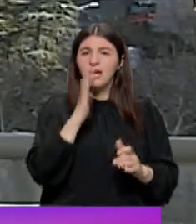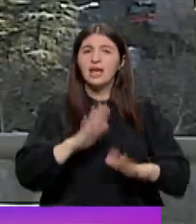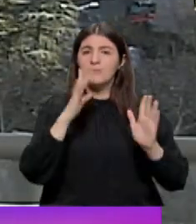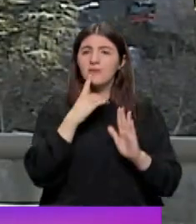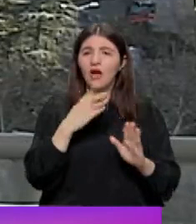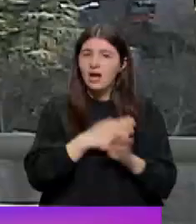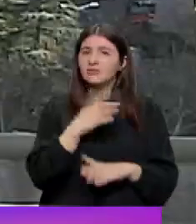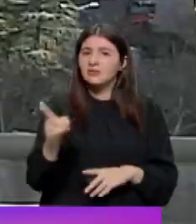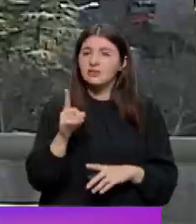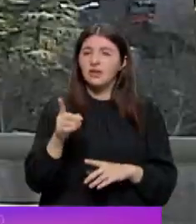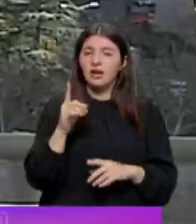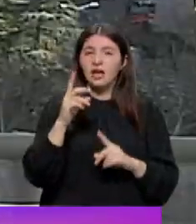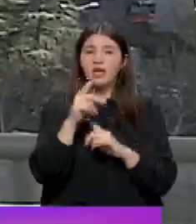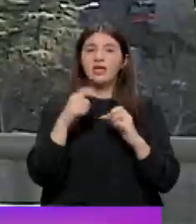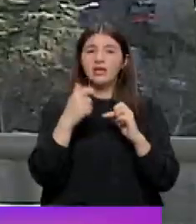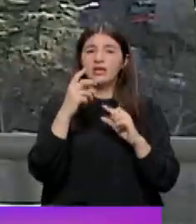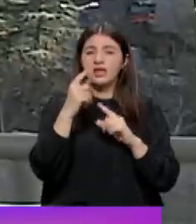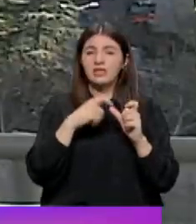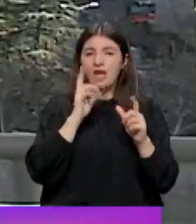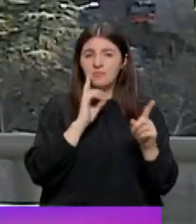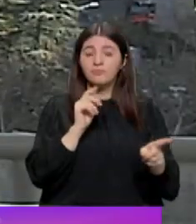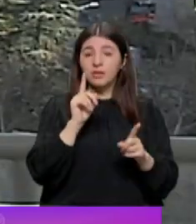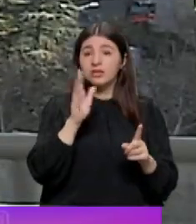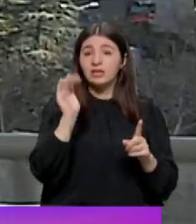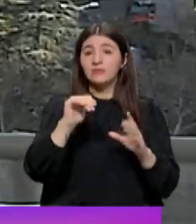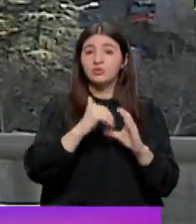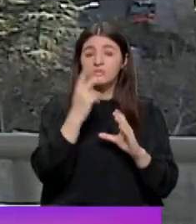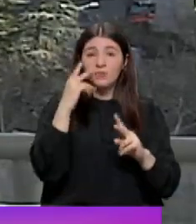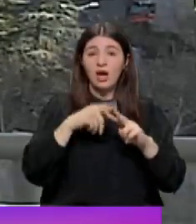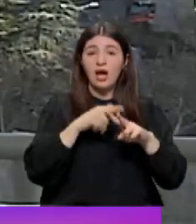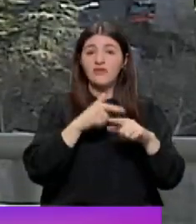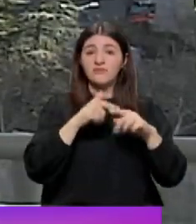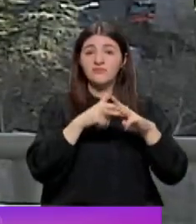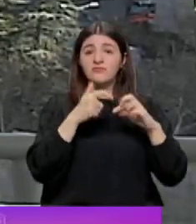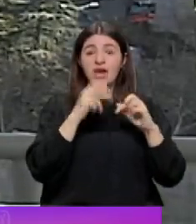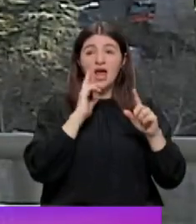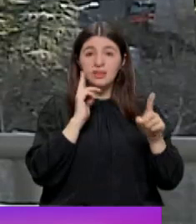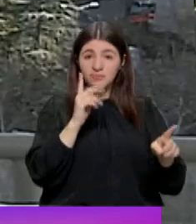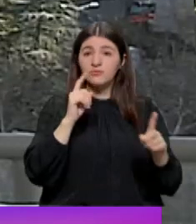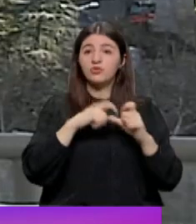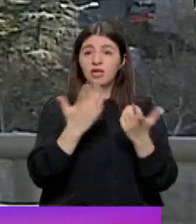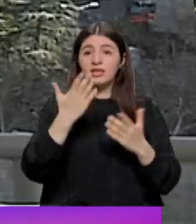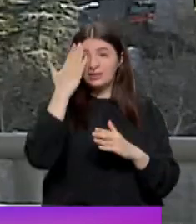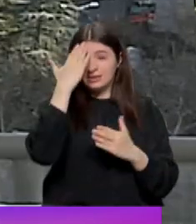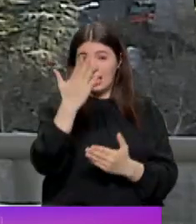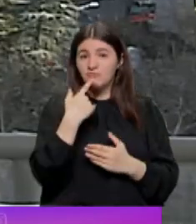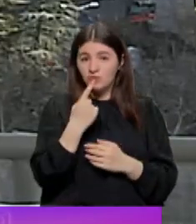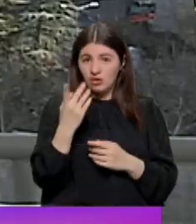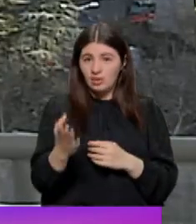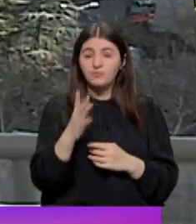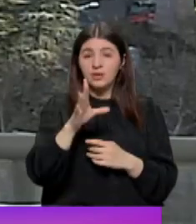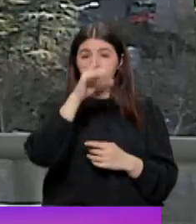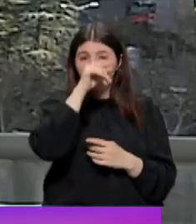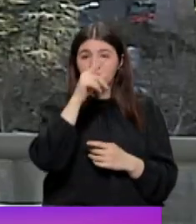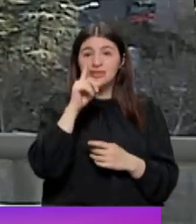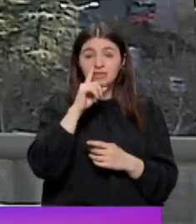diyor aslında İris Cibre. Gelen mesajlara baktığımızda Ayfer Hanım, Ayfer Fırat, günaydınlar, selamlarımızı iletelim.